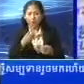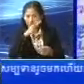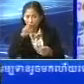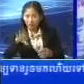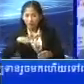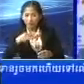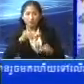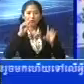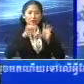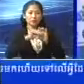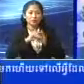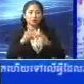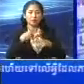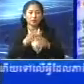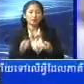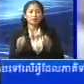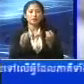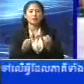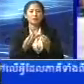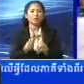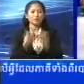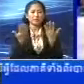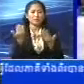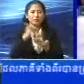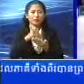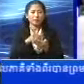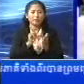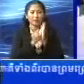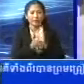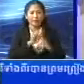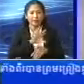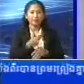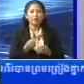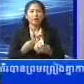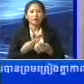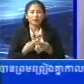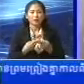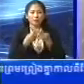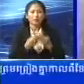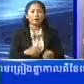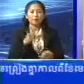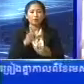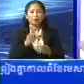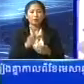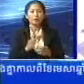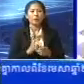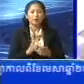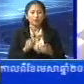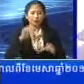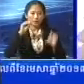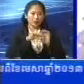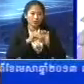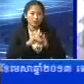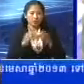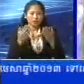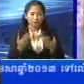យោគខាងផ្នែកវិស័យផលិតកម្មស្រូវអង្ករឲ្យបានច្រើនបន្ថែមទៀតខណៈដែលកម្ពុជាមានដំណ័យផលខ្ពស់និងនៅមានឱកាសច្រើនសម្រាប់វិនិយោគលើវិ